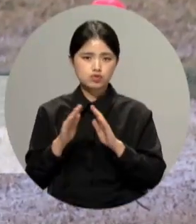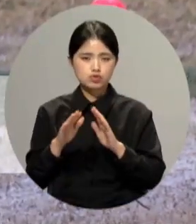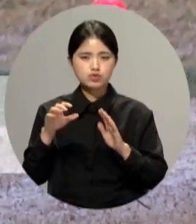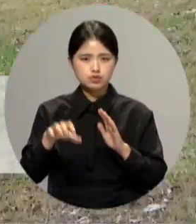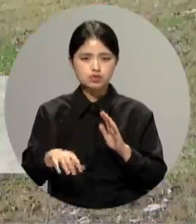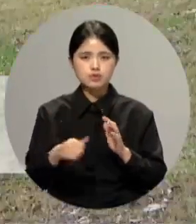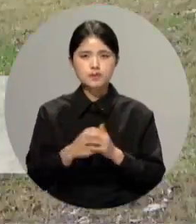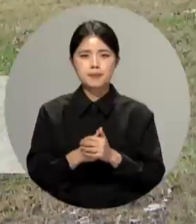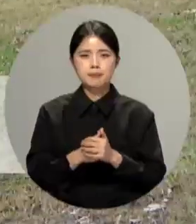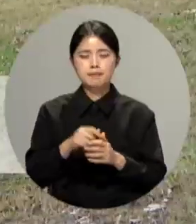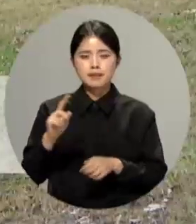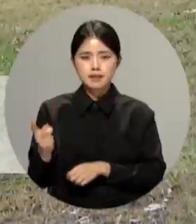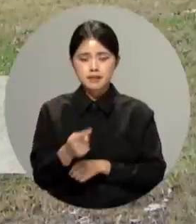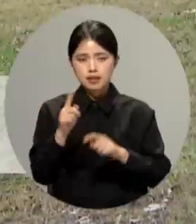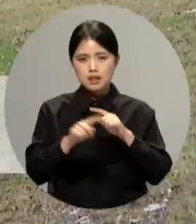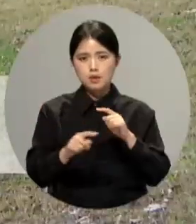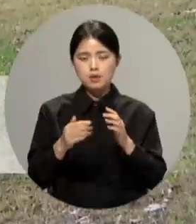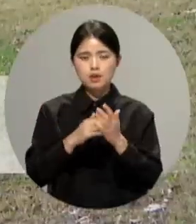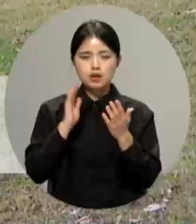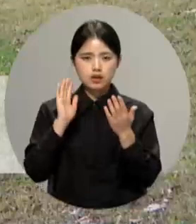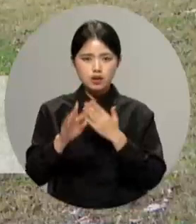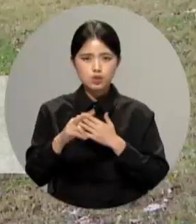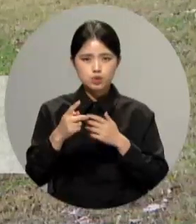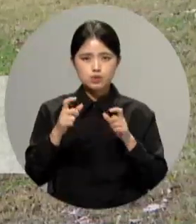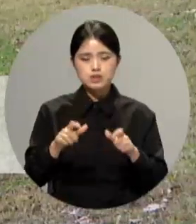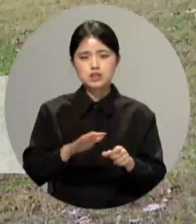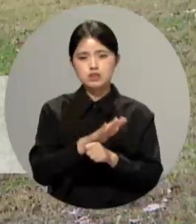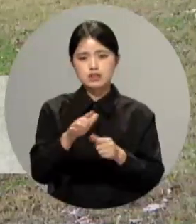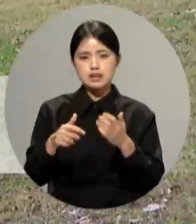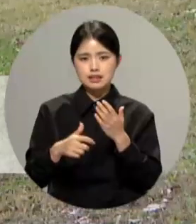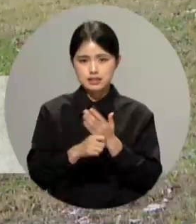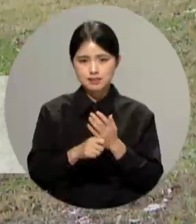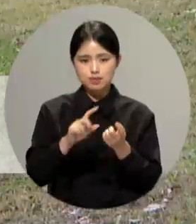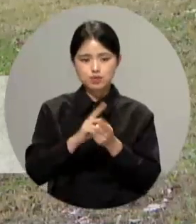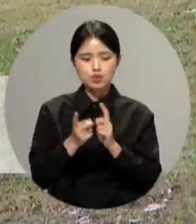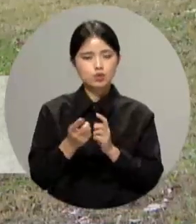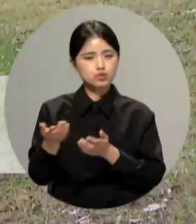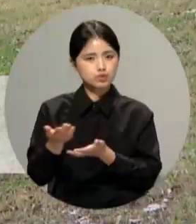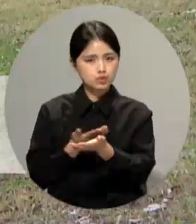전주시는 파크 골프 대회 이외에도 지역 사랑 상품권 상호